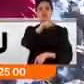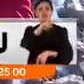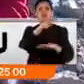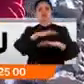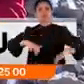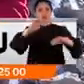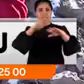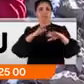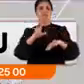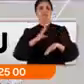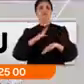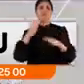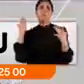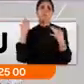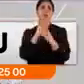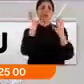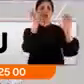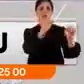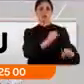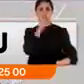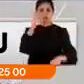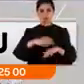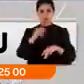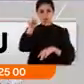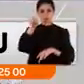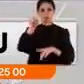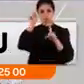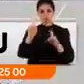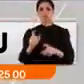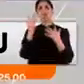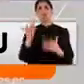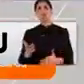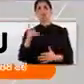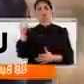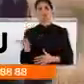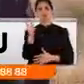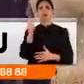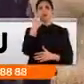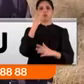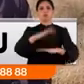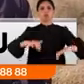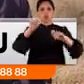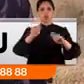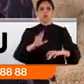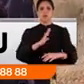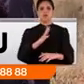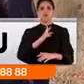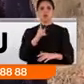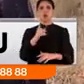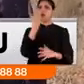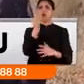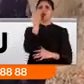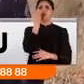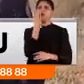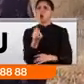kazı yaparken bastılar. İhbarı yapan siz misiniz? Tabii tabii, resmen paletli arabalarla kazı yapıyorlar resmen. Kaç